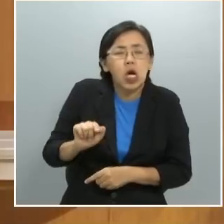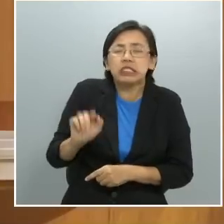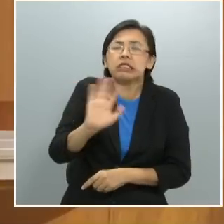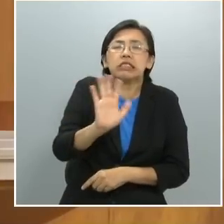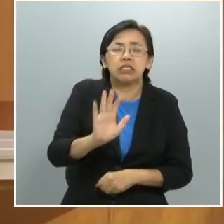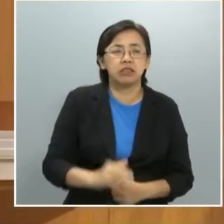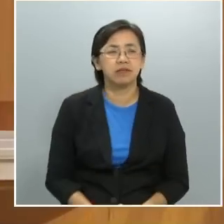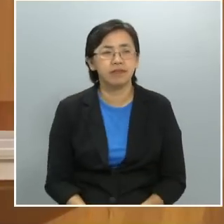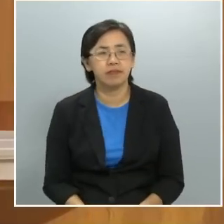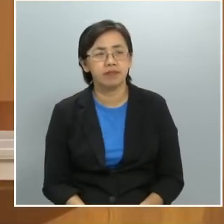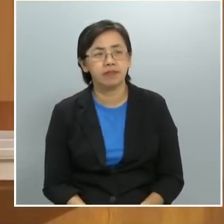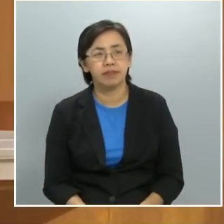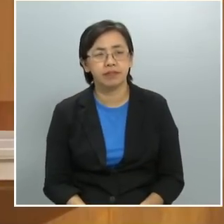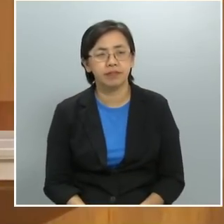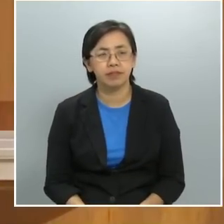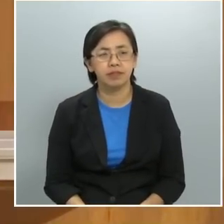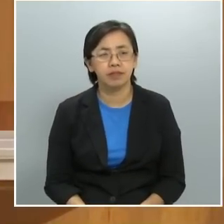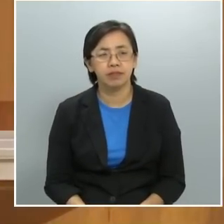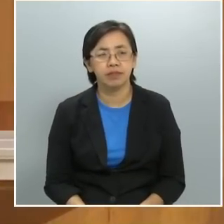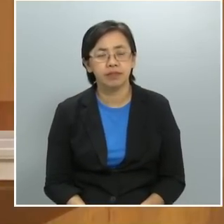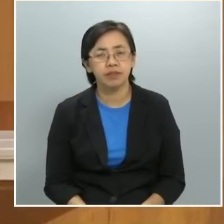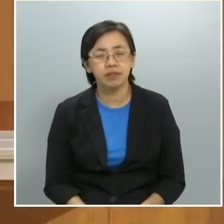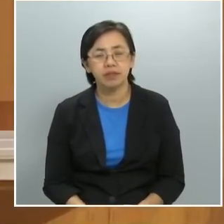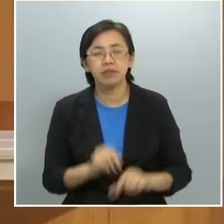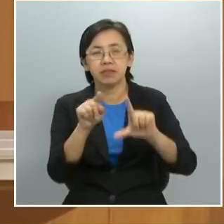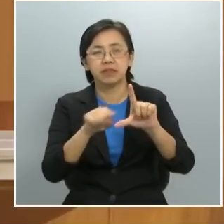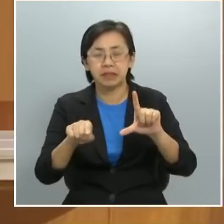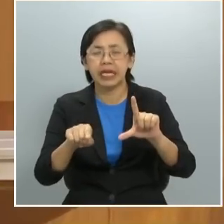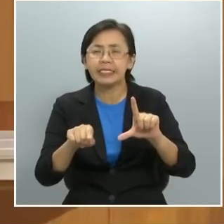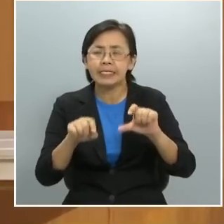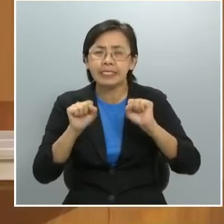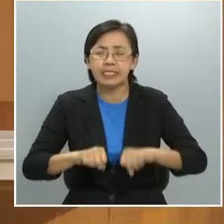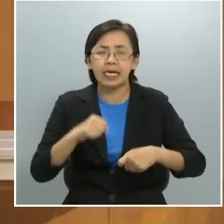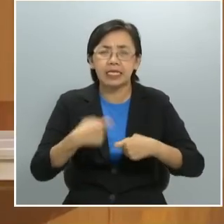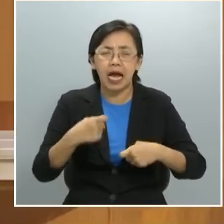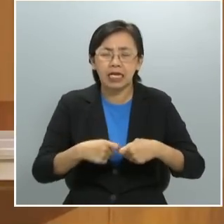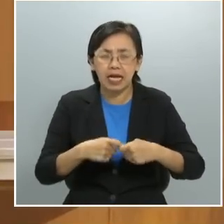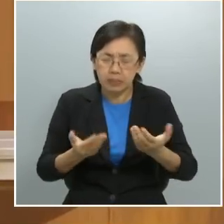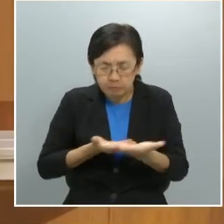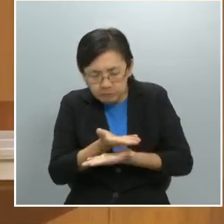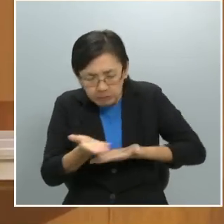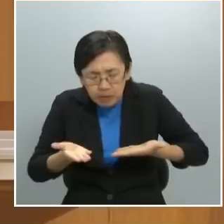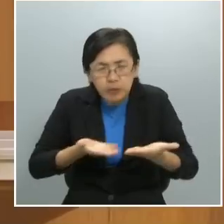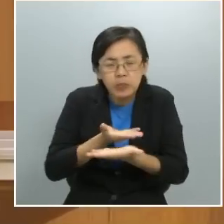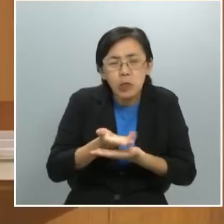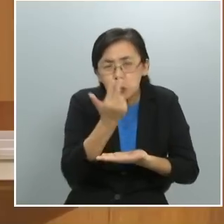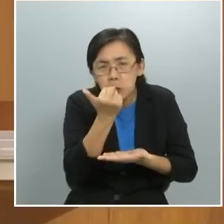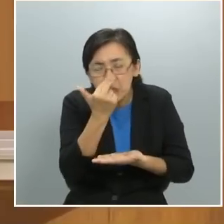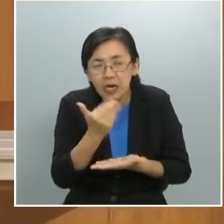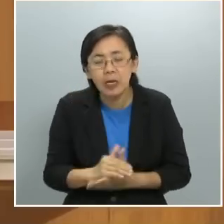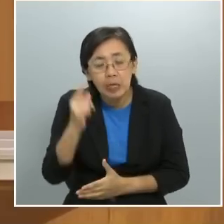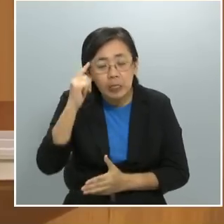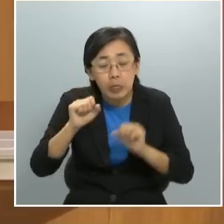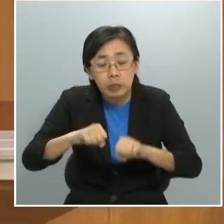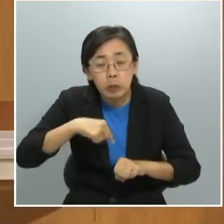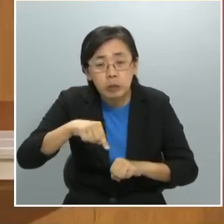การขับออกครั้งนี้ผมคิดว่าก้าวไกลเขาก็ตัดสินใจอย่างยากลำบากนะครับแล้วก็รอบคอบนะเพราะนั้นถามว่ามันเป็นสมคบคิดเพื่อผลประโยชน์ของ